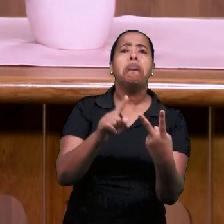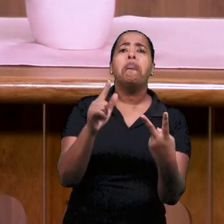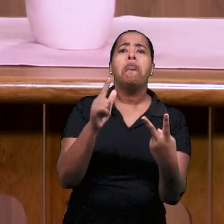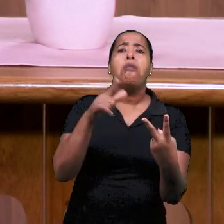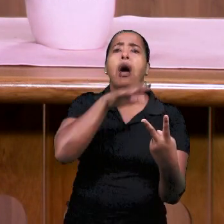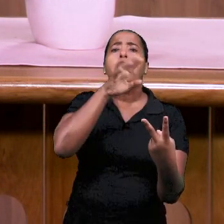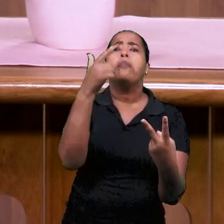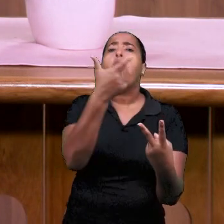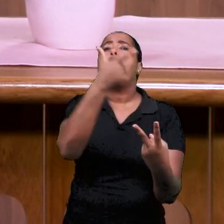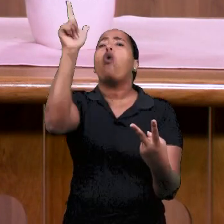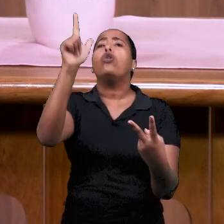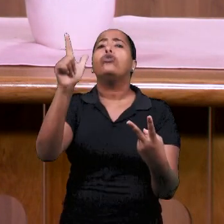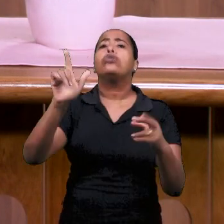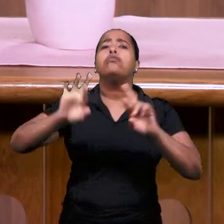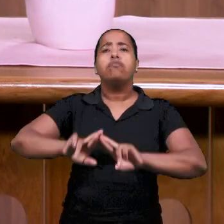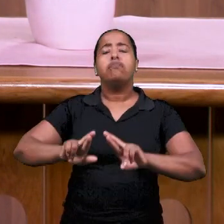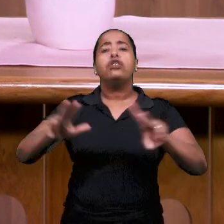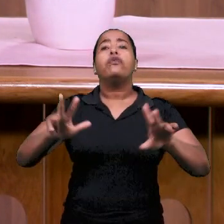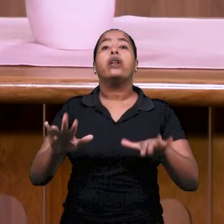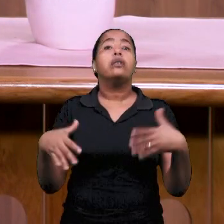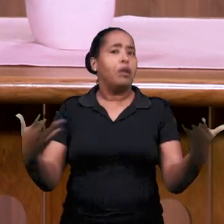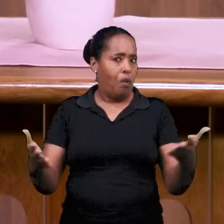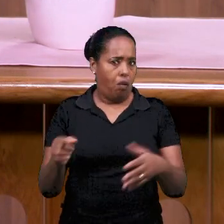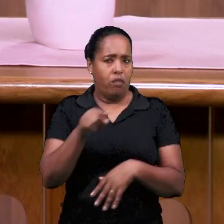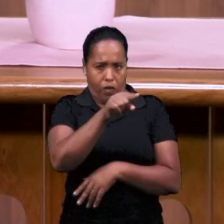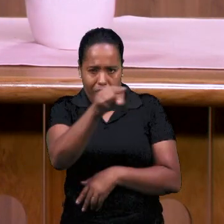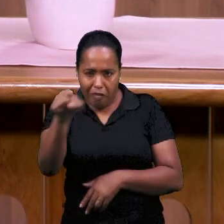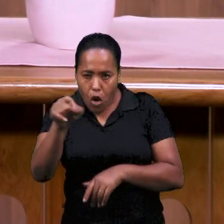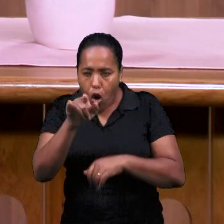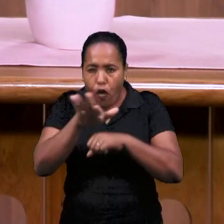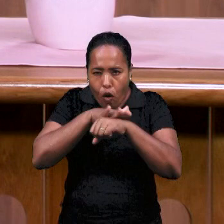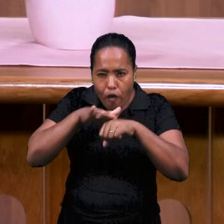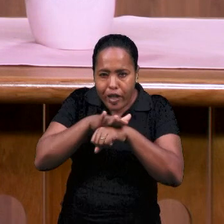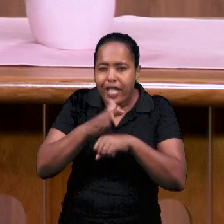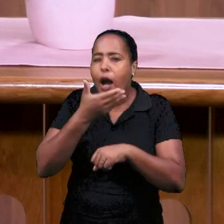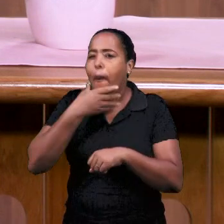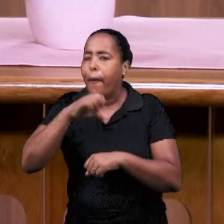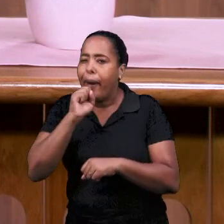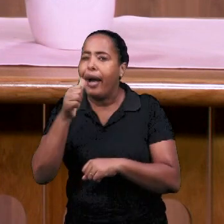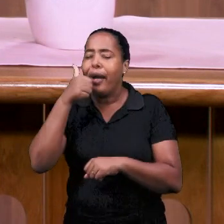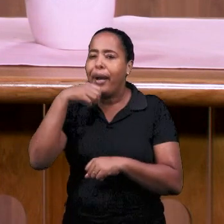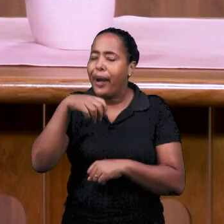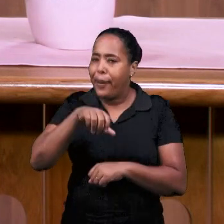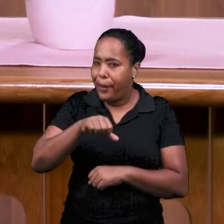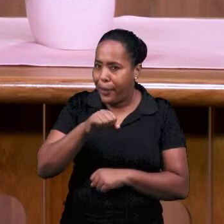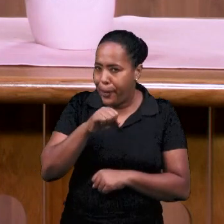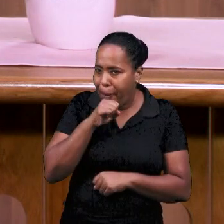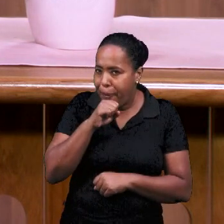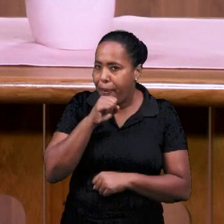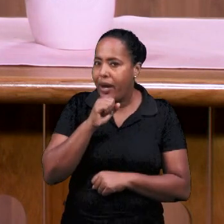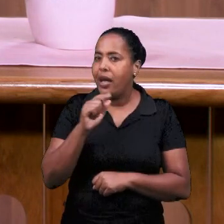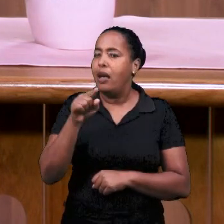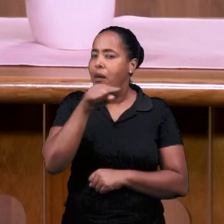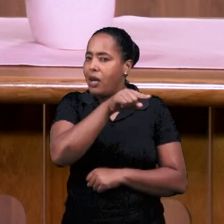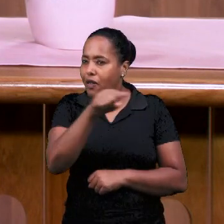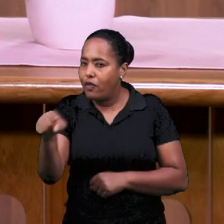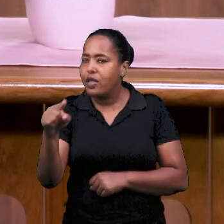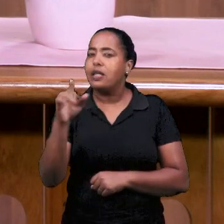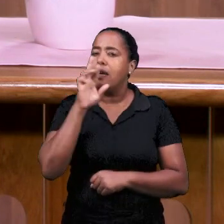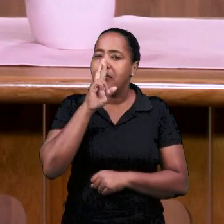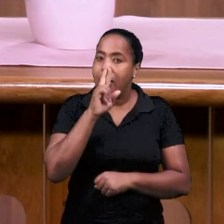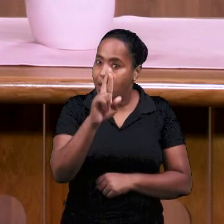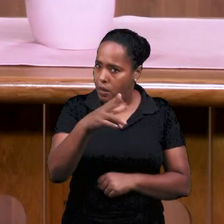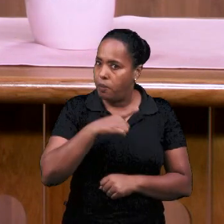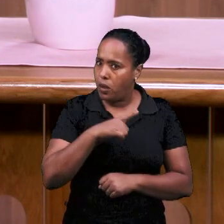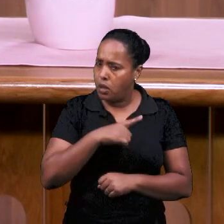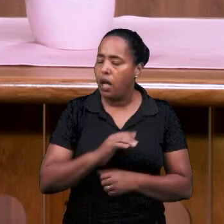est la différence de l'agneau pour les autres animaux? Les petits vont parler aux parents, comme il a dit, afin